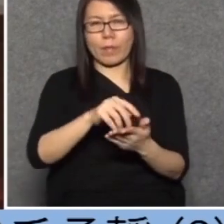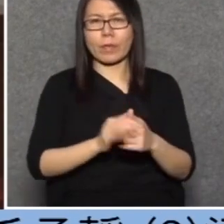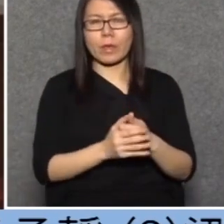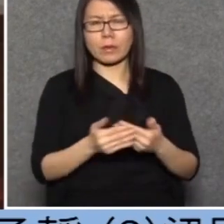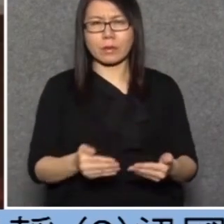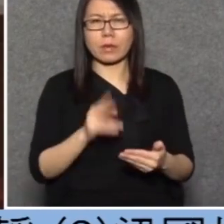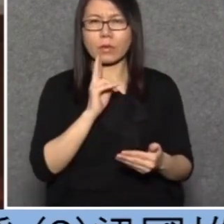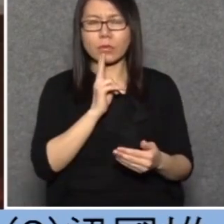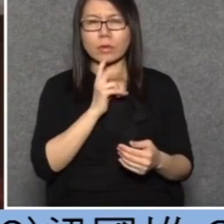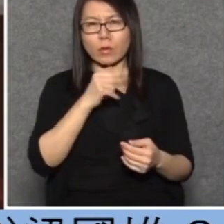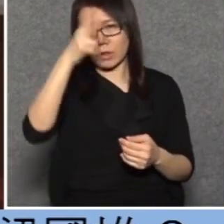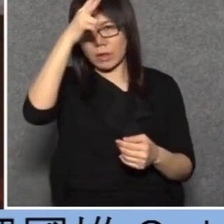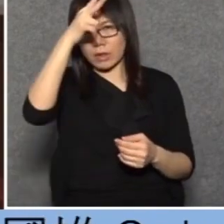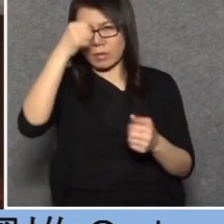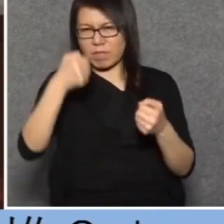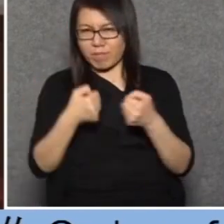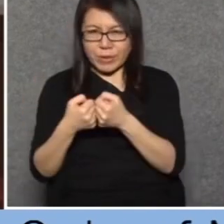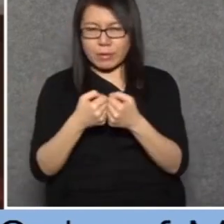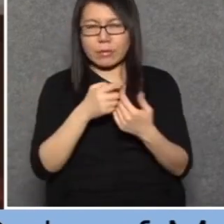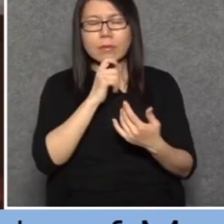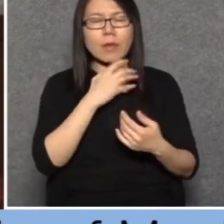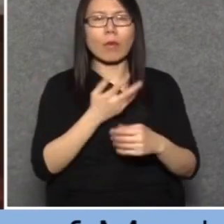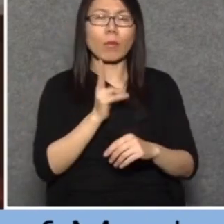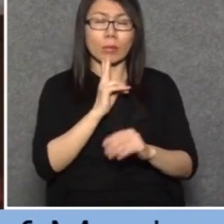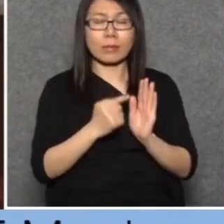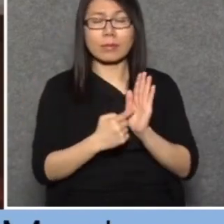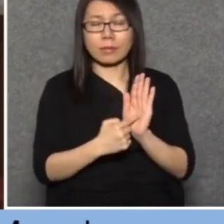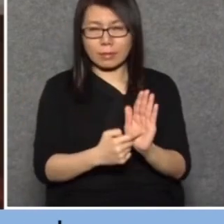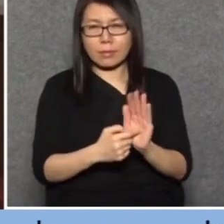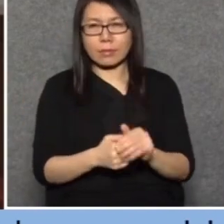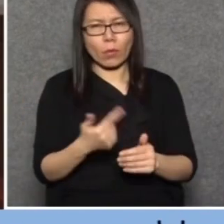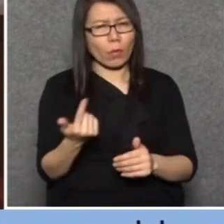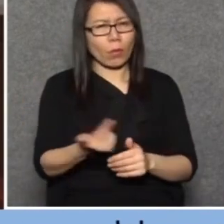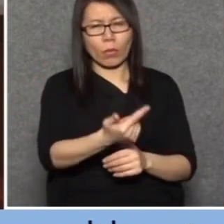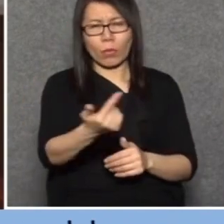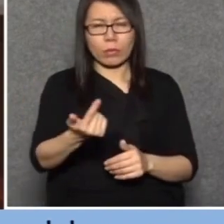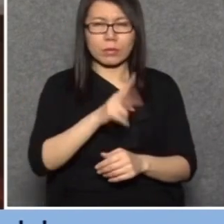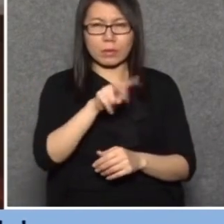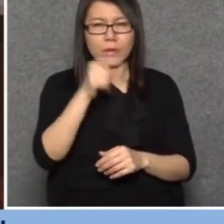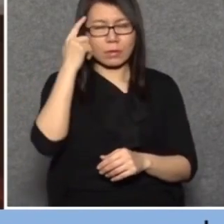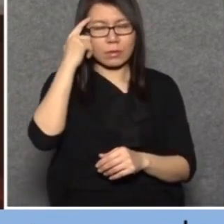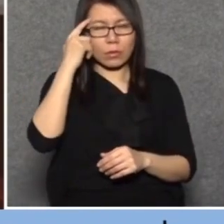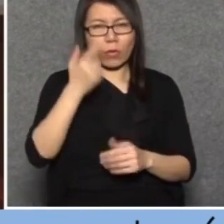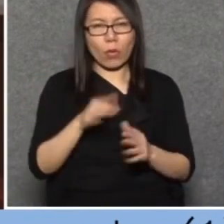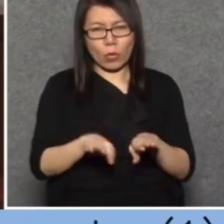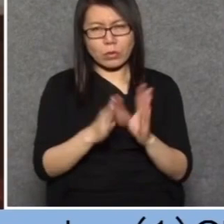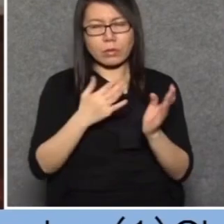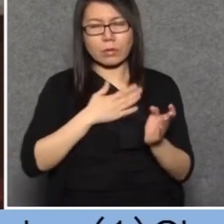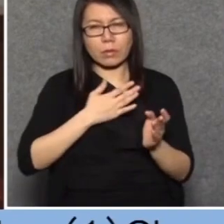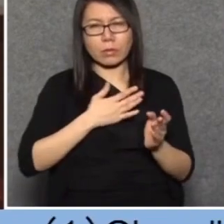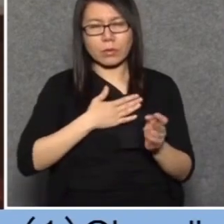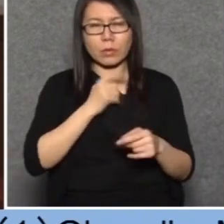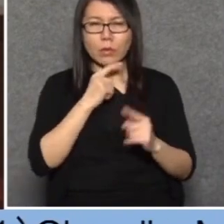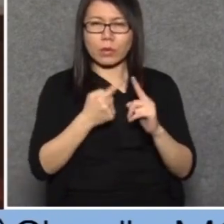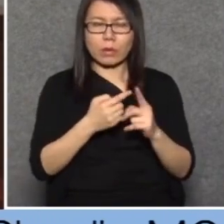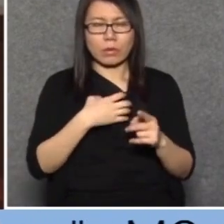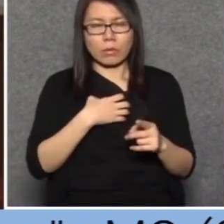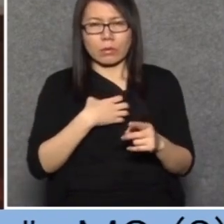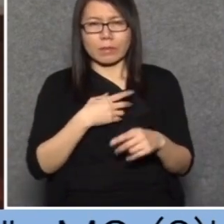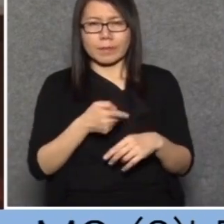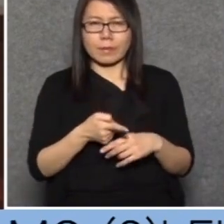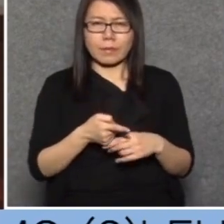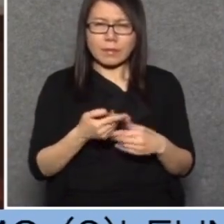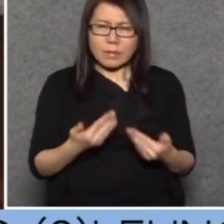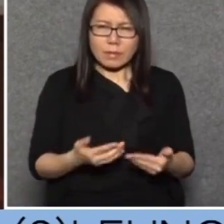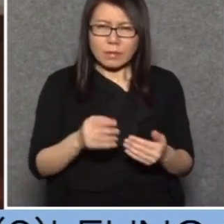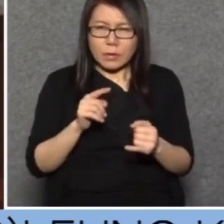已經遭受到政治的衝擊。呢些例子咧就比比皆是，大家開始擔心。有啲人甚至認為，如果我哋連呢個